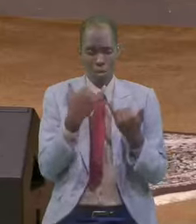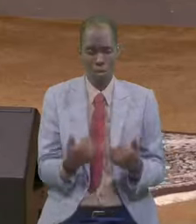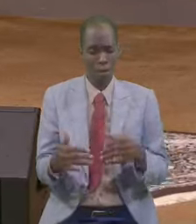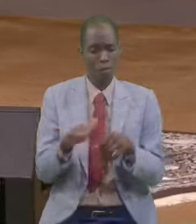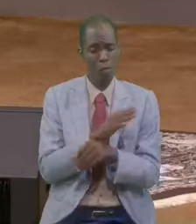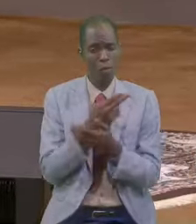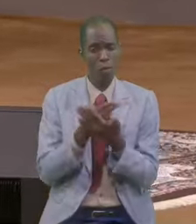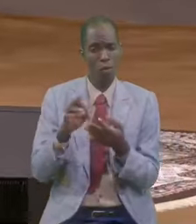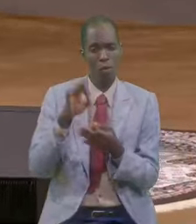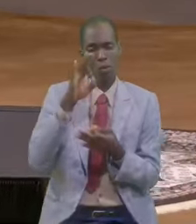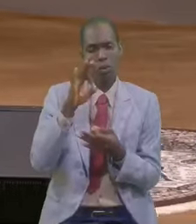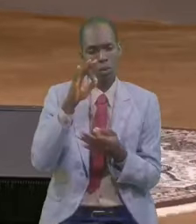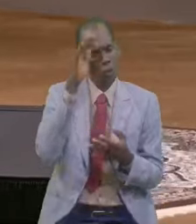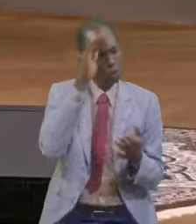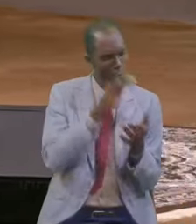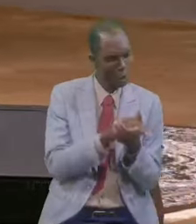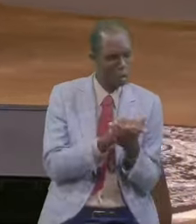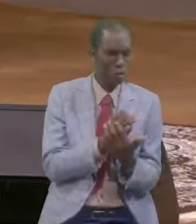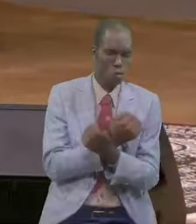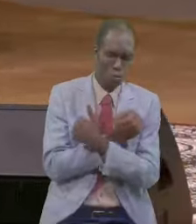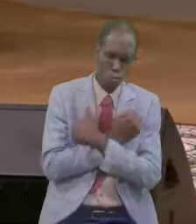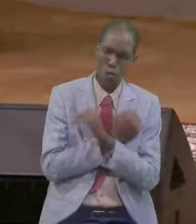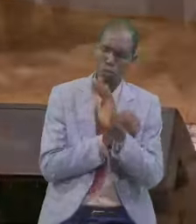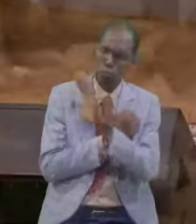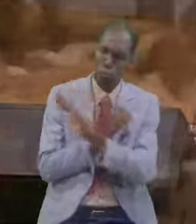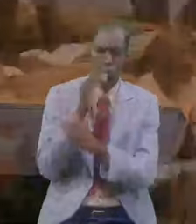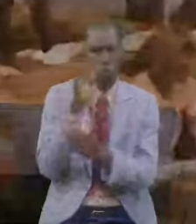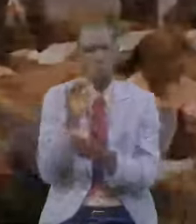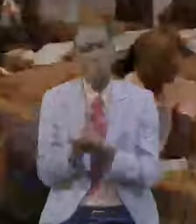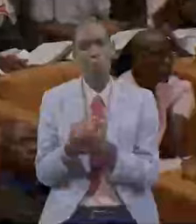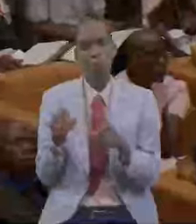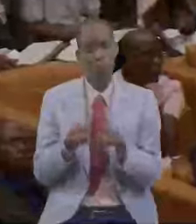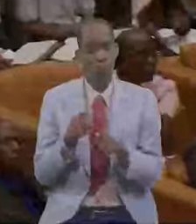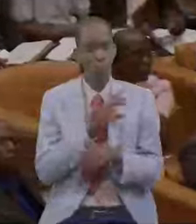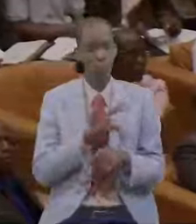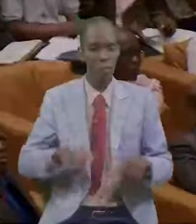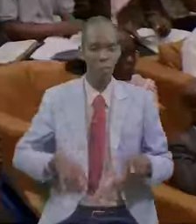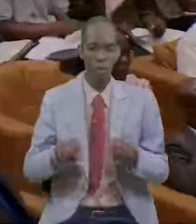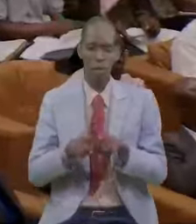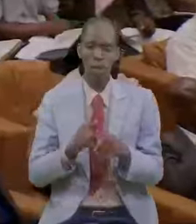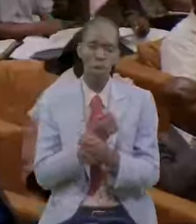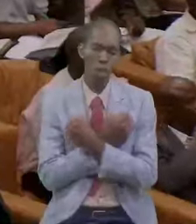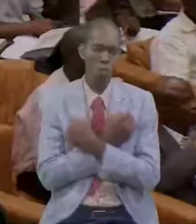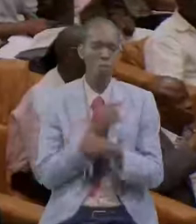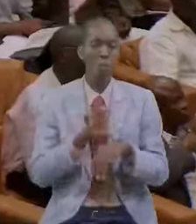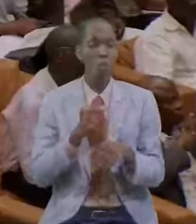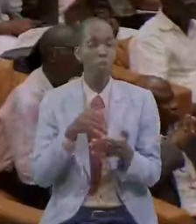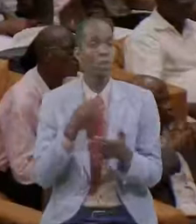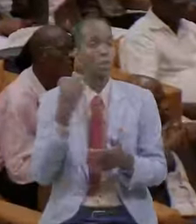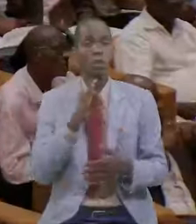Marie, aimez vos femmes comme Christ aussi a aimé l'Église. C'est un